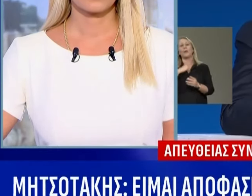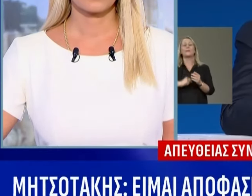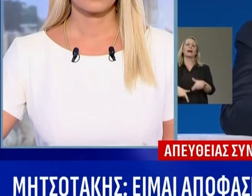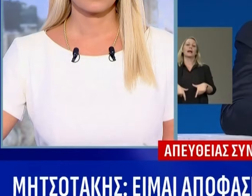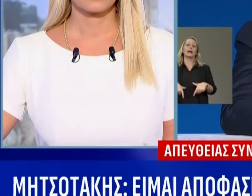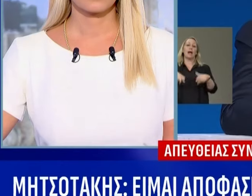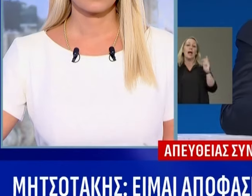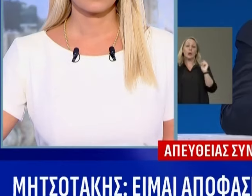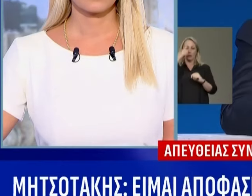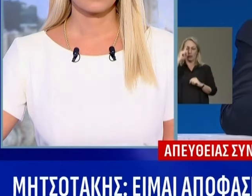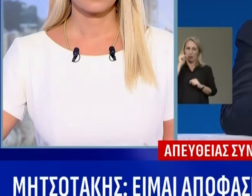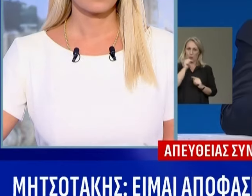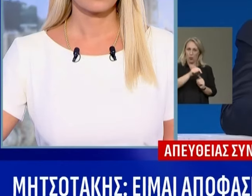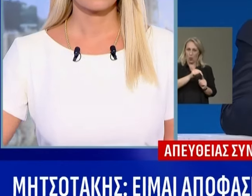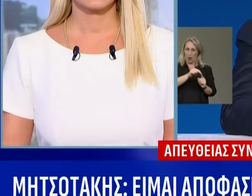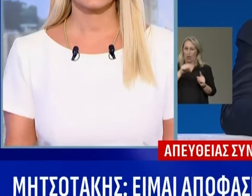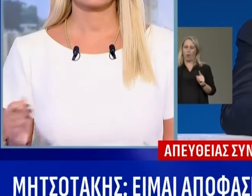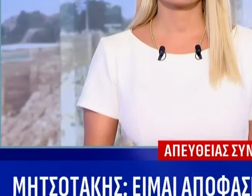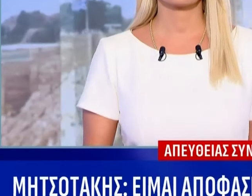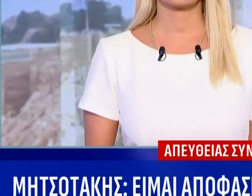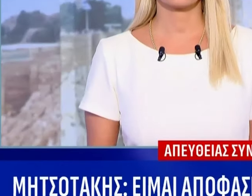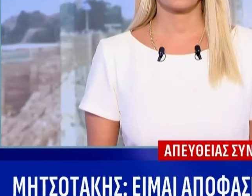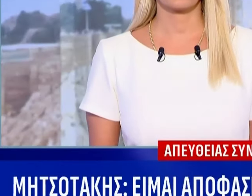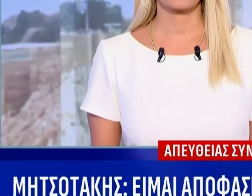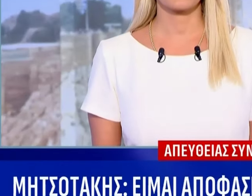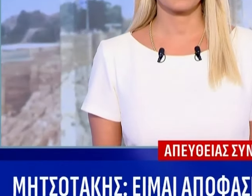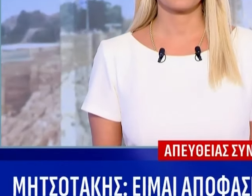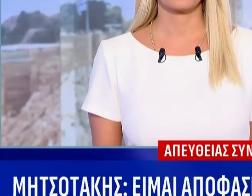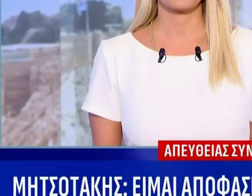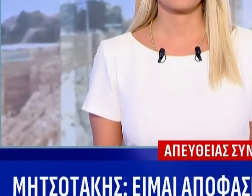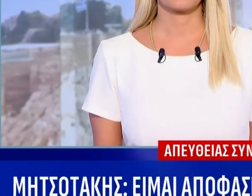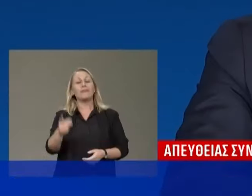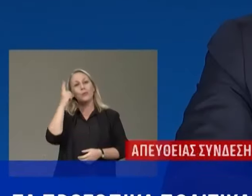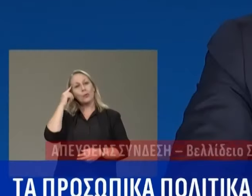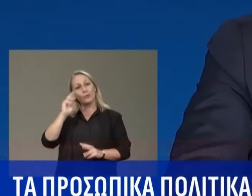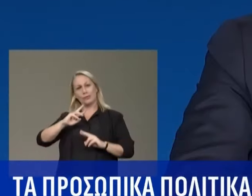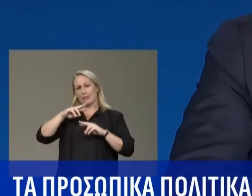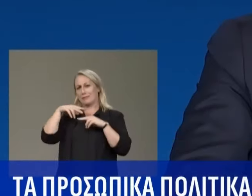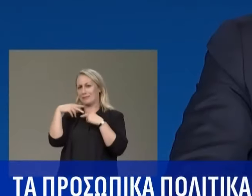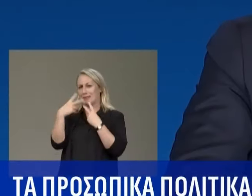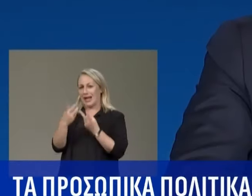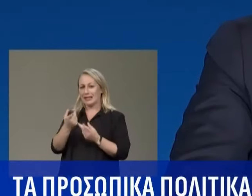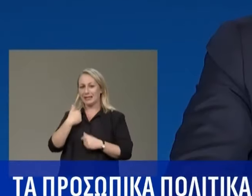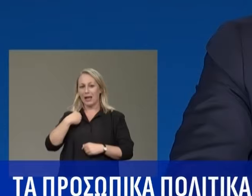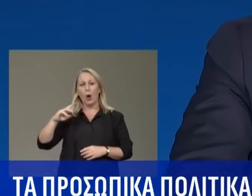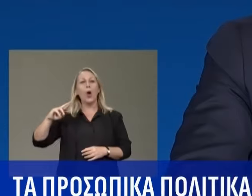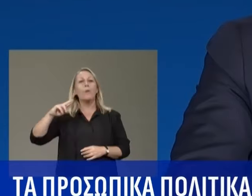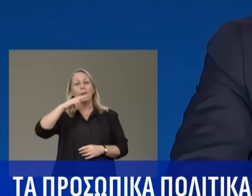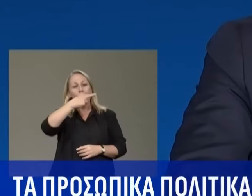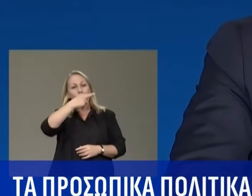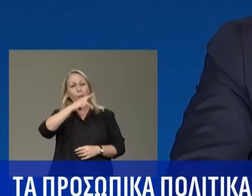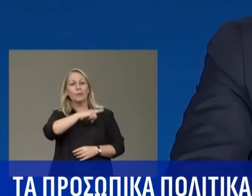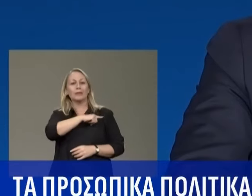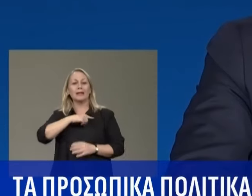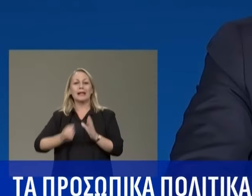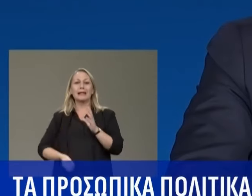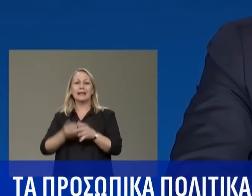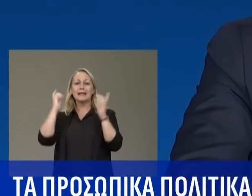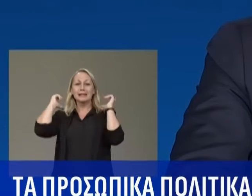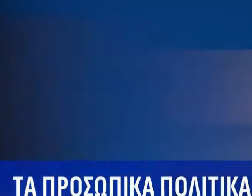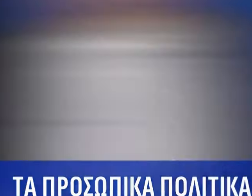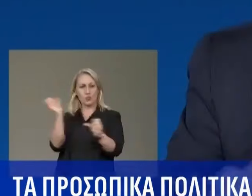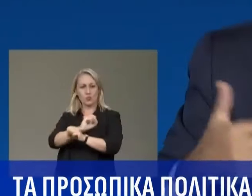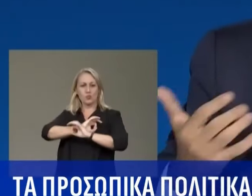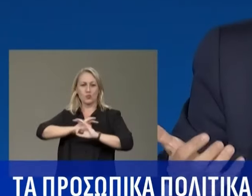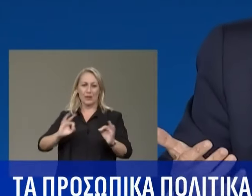φιλοδοξίες για τα επόμενα χρόνια ο Πρωθυπουργός. Για να ακούσουμε το σχετικό απόσπασμα. Είμαι Πρωθυπουργός, αρχηγός της Νέας Δημοκρατίας και δεν έχω καμία πρόθεση να